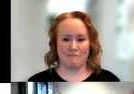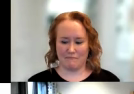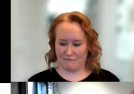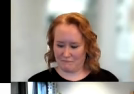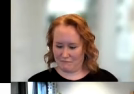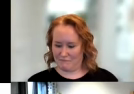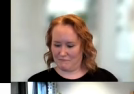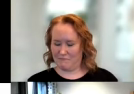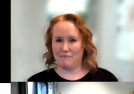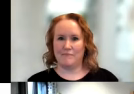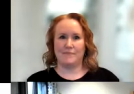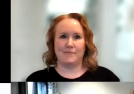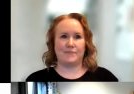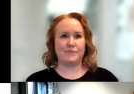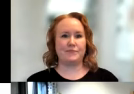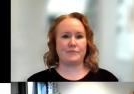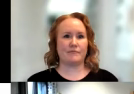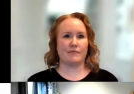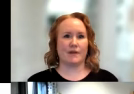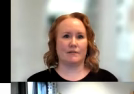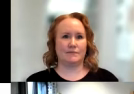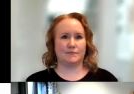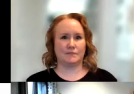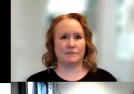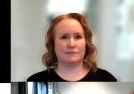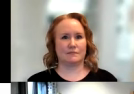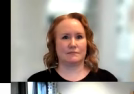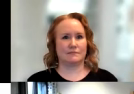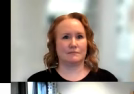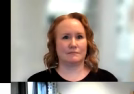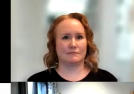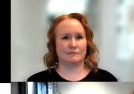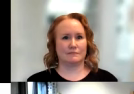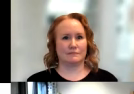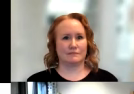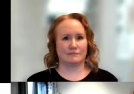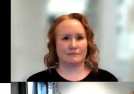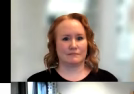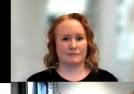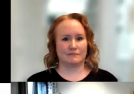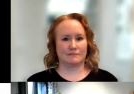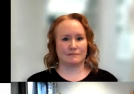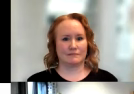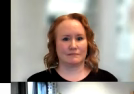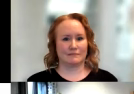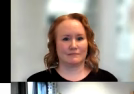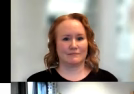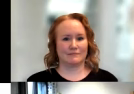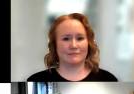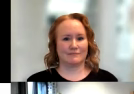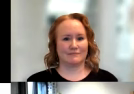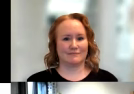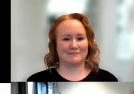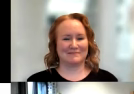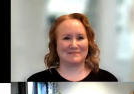webdirektivet og om tilgjengelighetserklæringen. Hun måtte dessverre melde avbud, så nå har jeg stilt opp her litt på